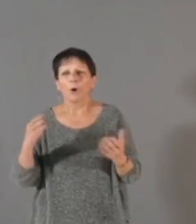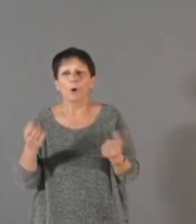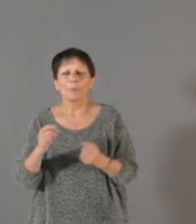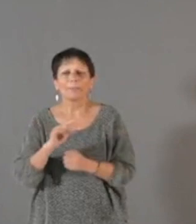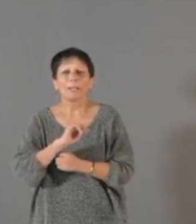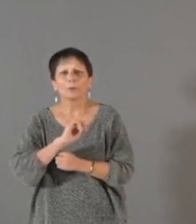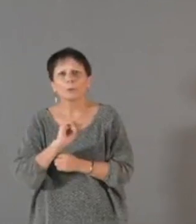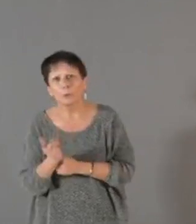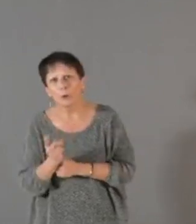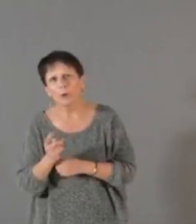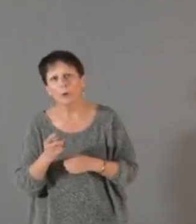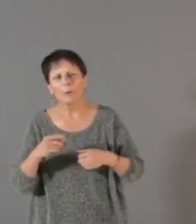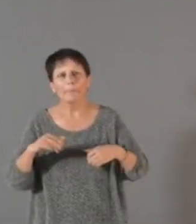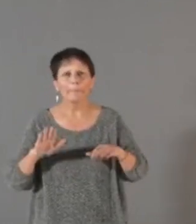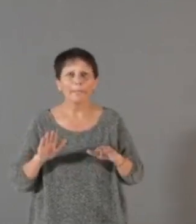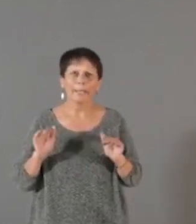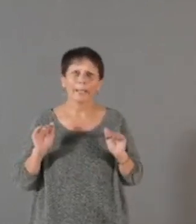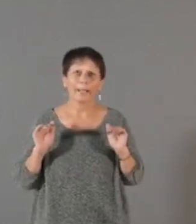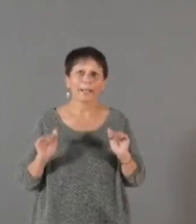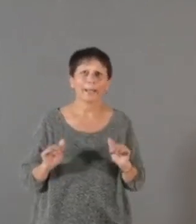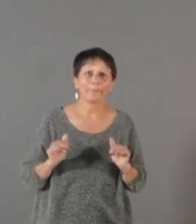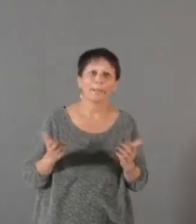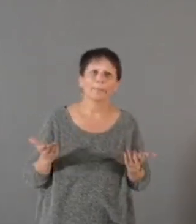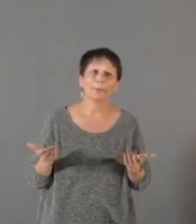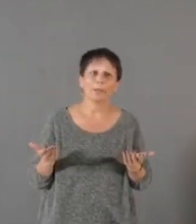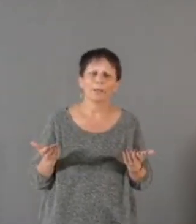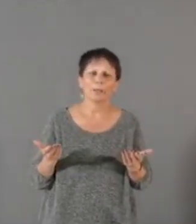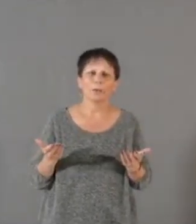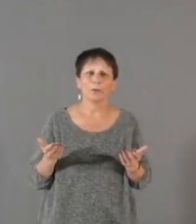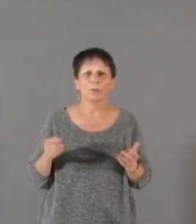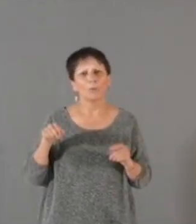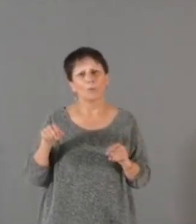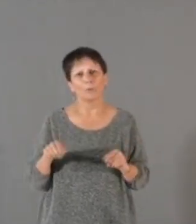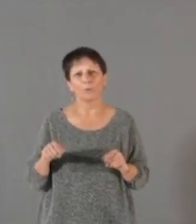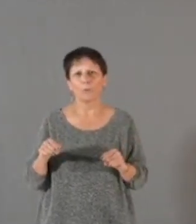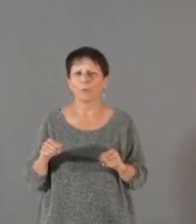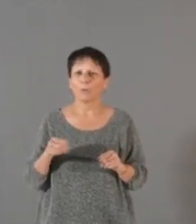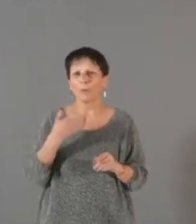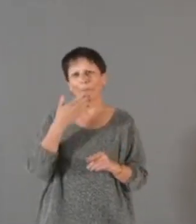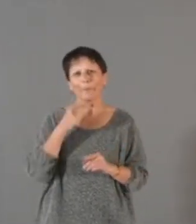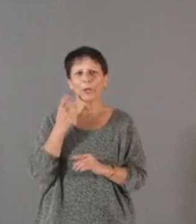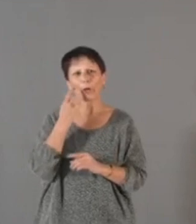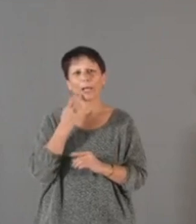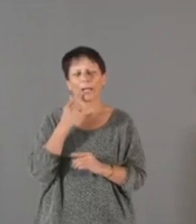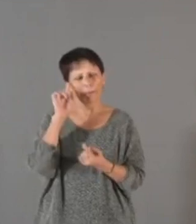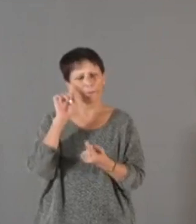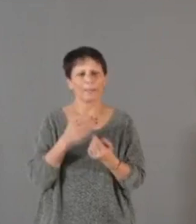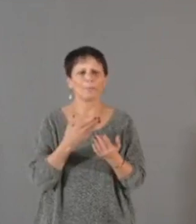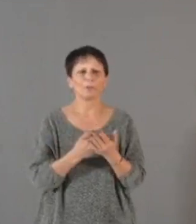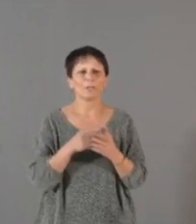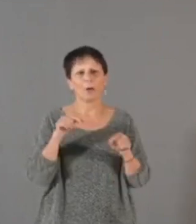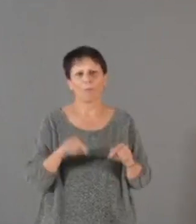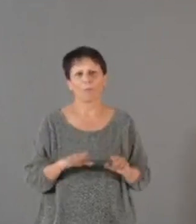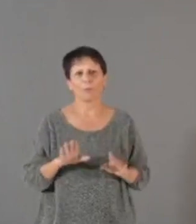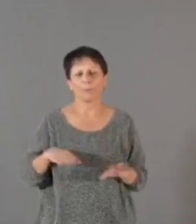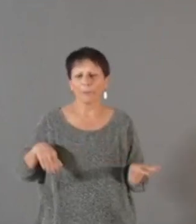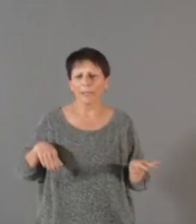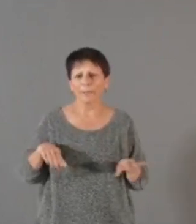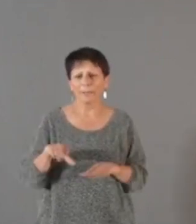absolue, mais quand même, vous devriez être un meilleur élève dans ce domaine. Vous